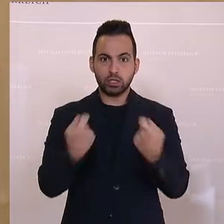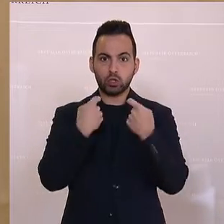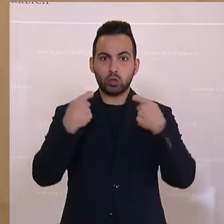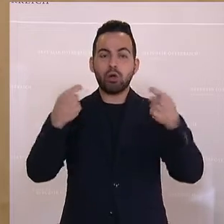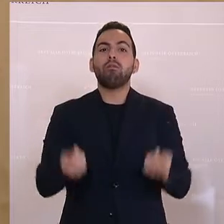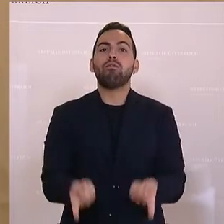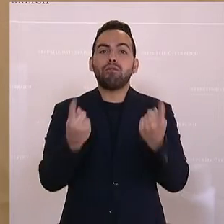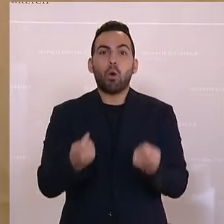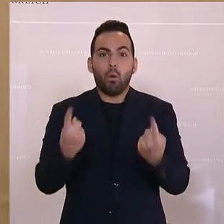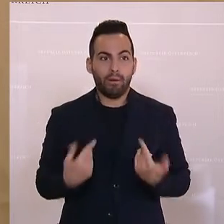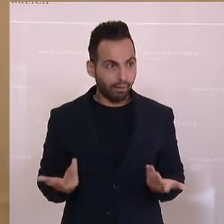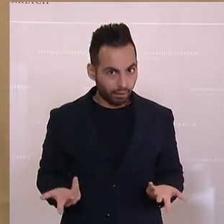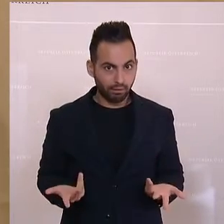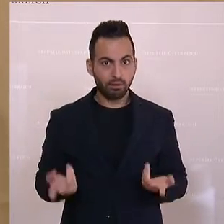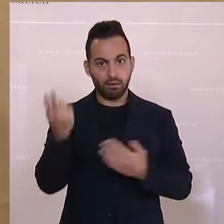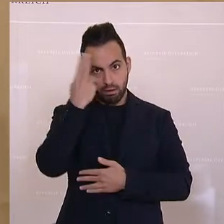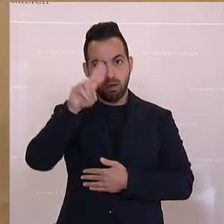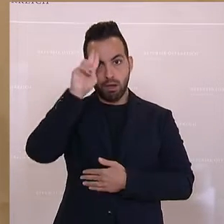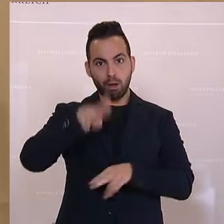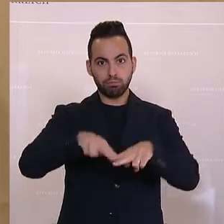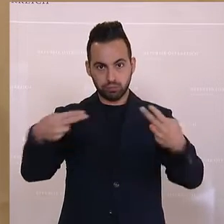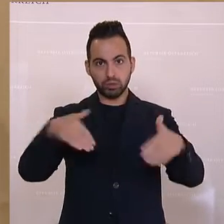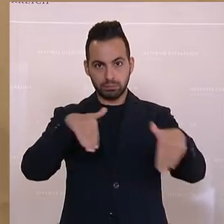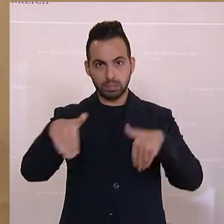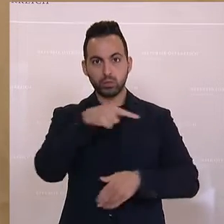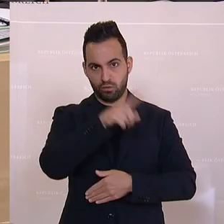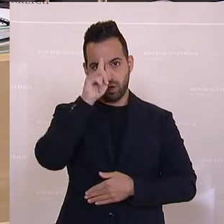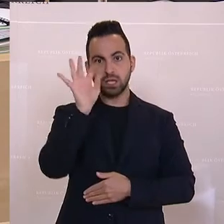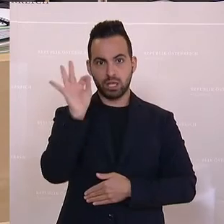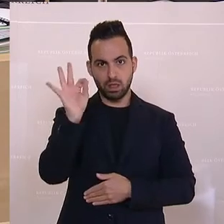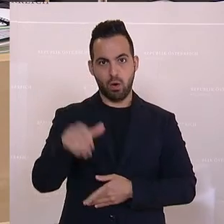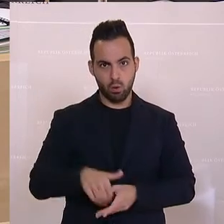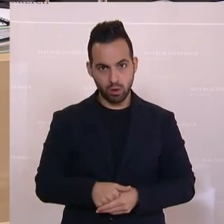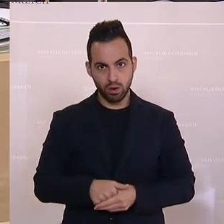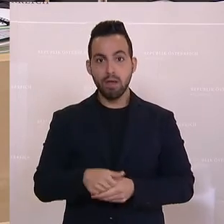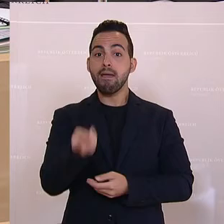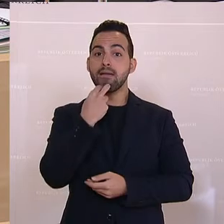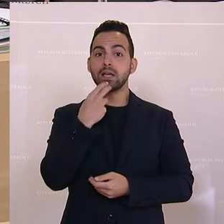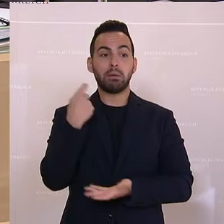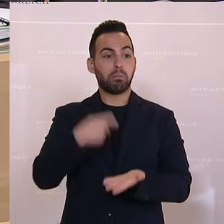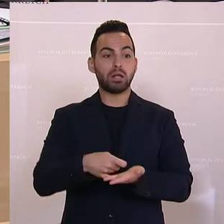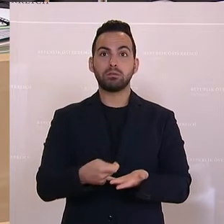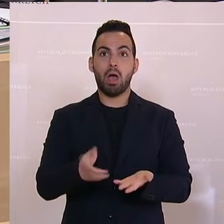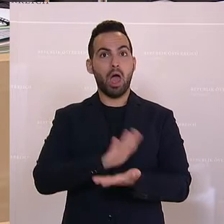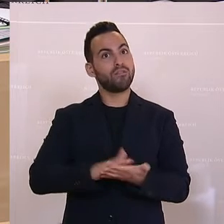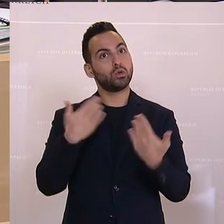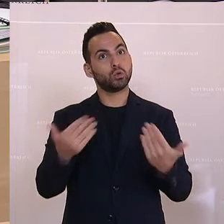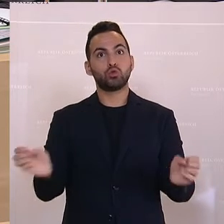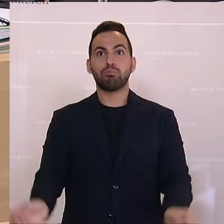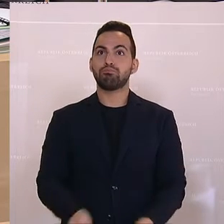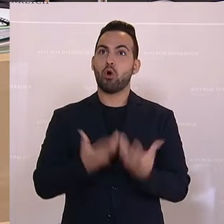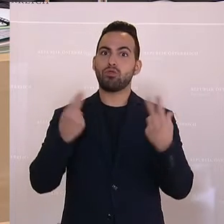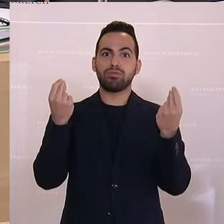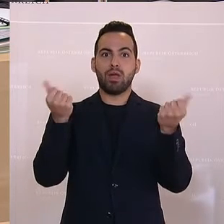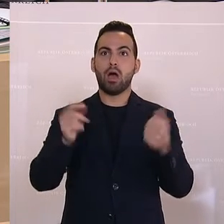von ungefähr her. Herr Bundesminister, das wissen Sie ja auch, und die Energiepreise sind ja nicht gottgegeben so hoch, sondern das hat ja alles